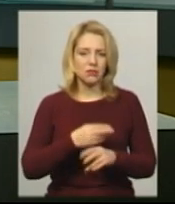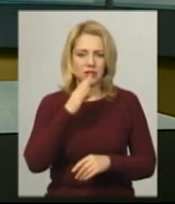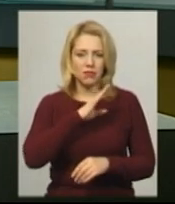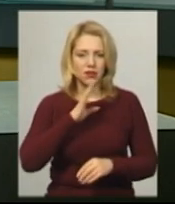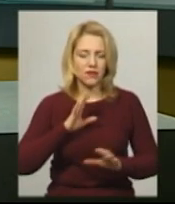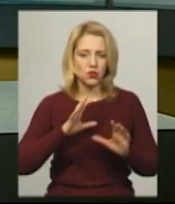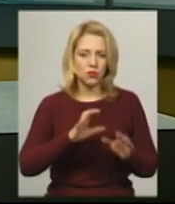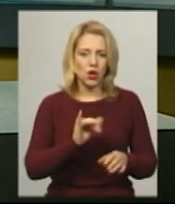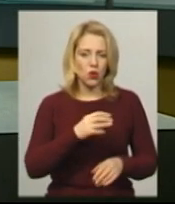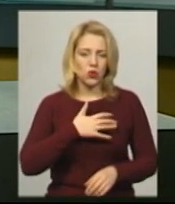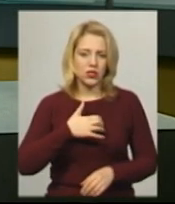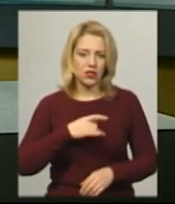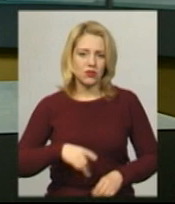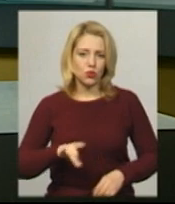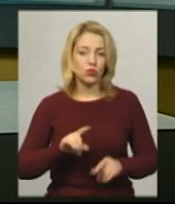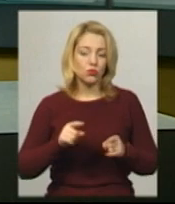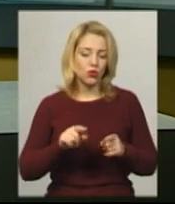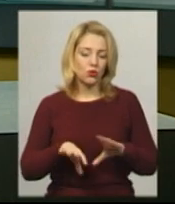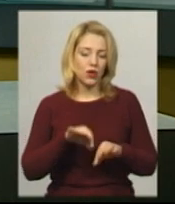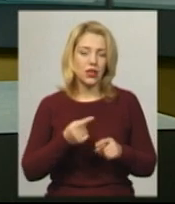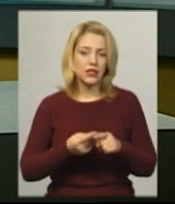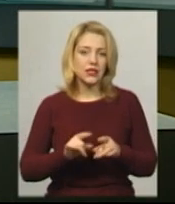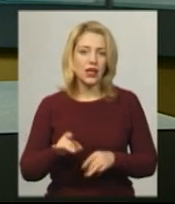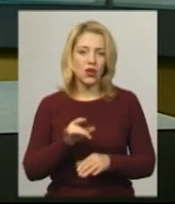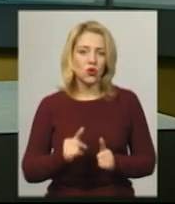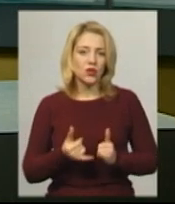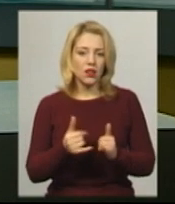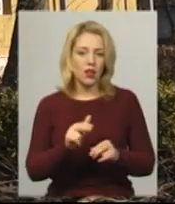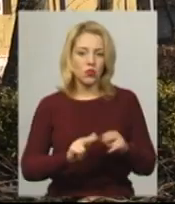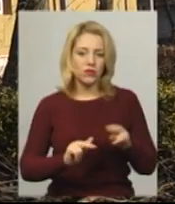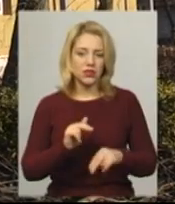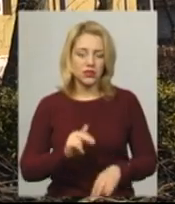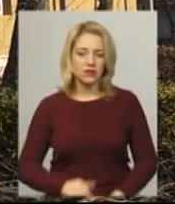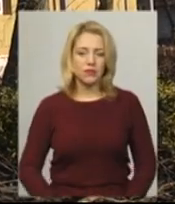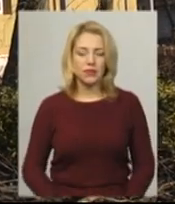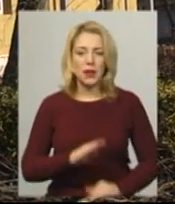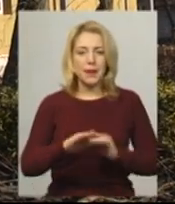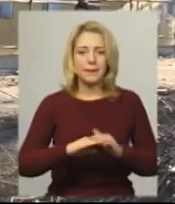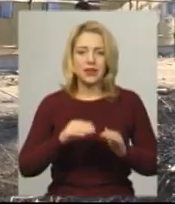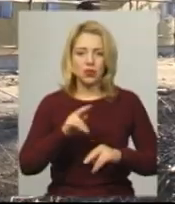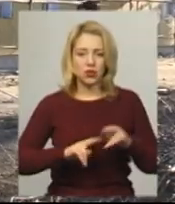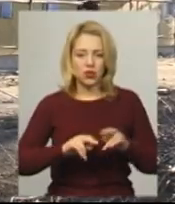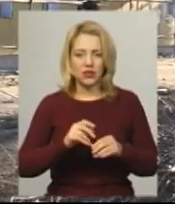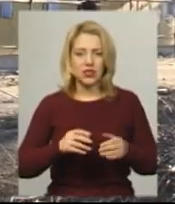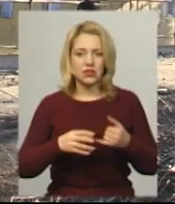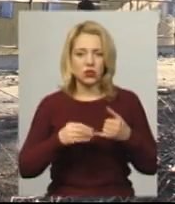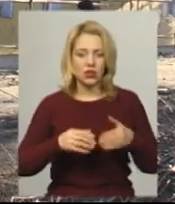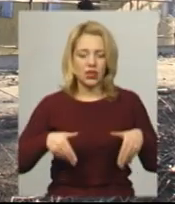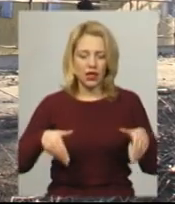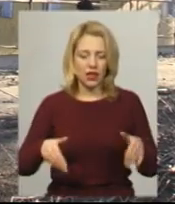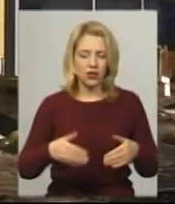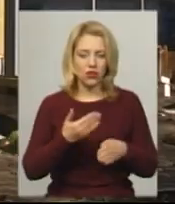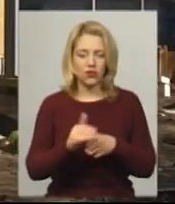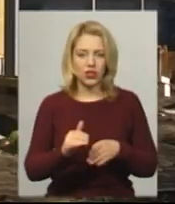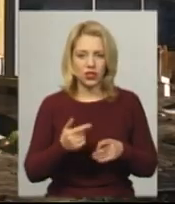у Деражнянському районі. Тому і обрали цей район для будівництва. Під будівництво ділянку в 13 соток землі виділа